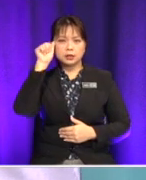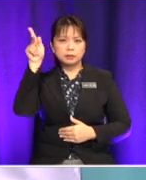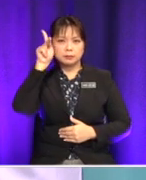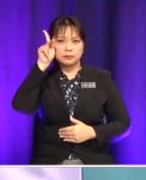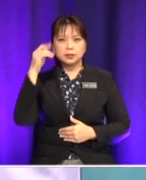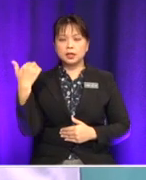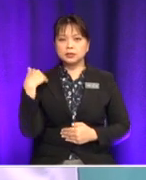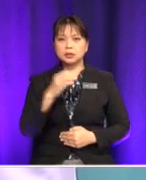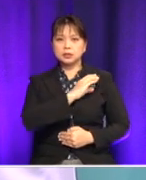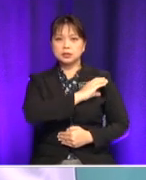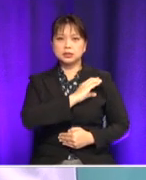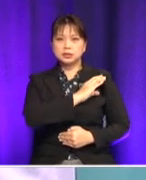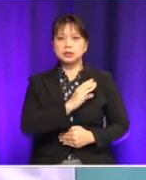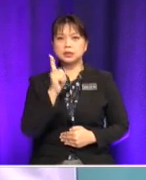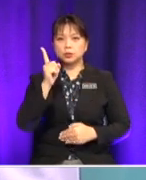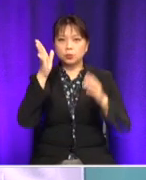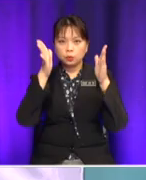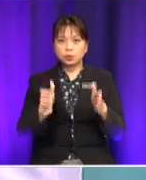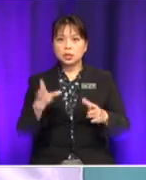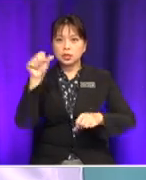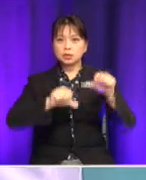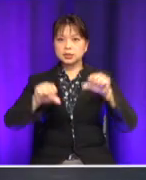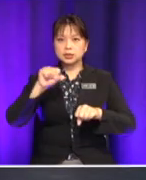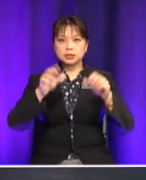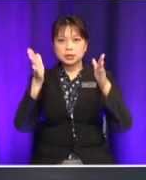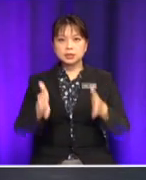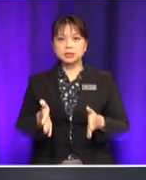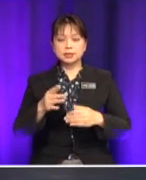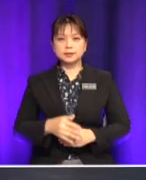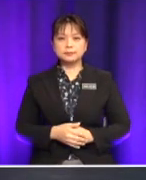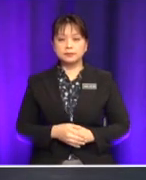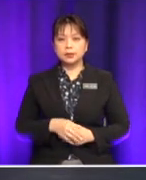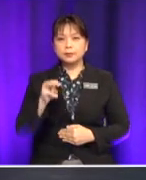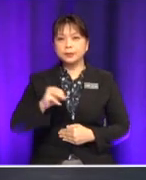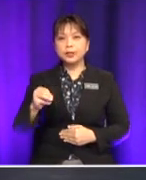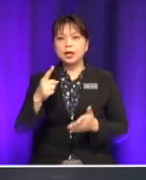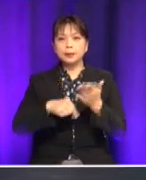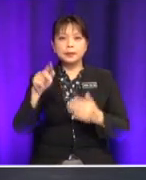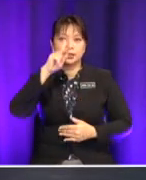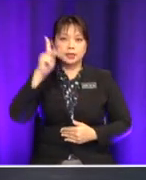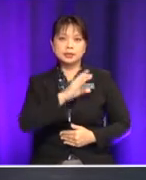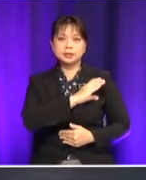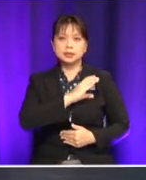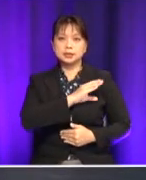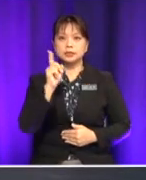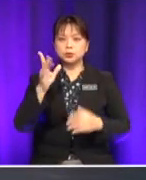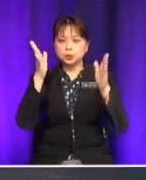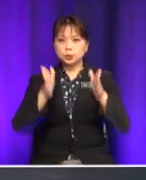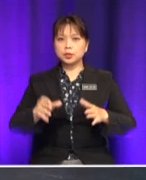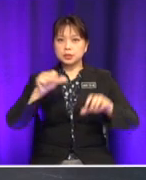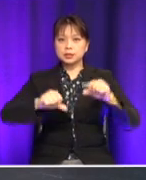seorang santis Nah ya murid-murid Apakah dia ciri-ciri seorang saitis